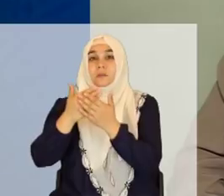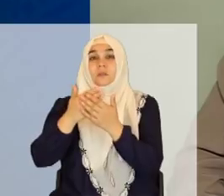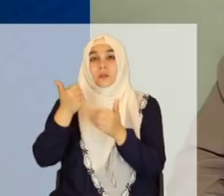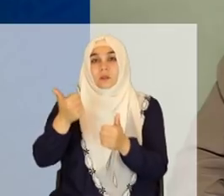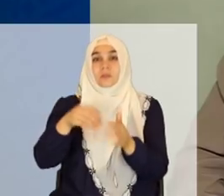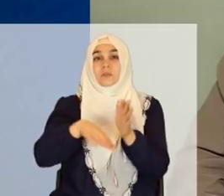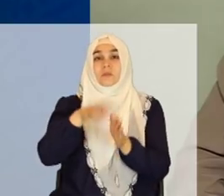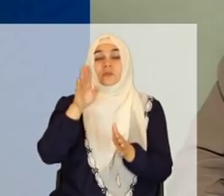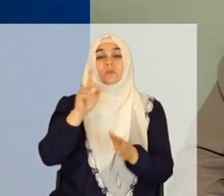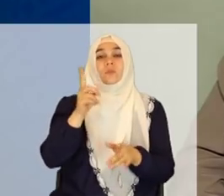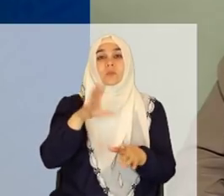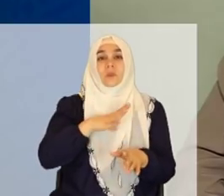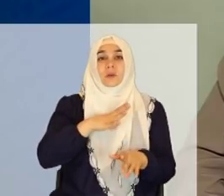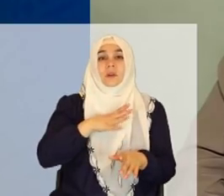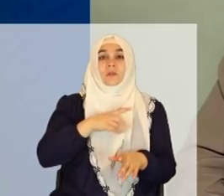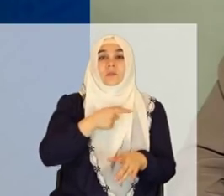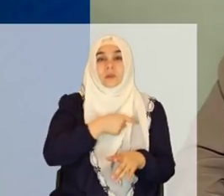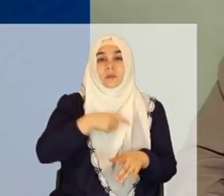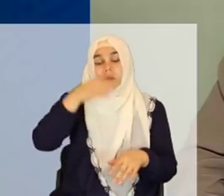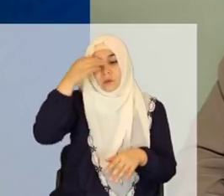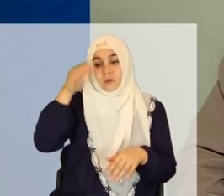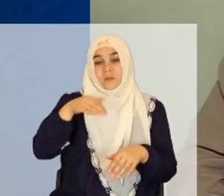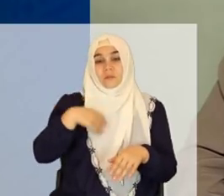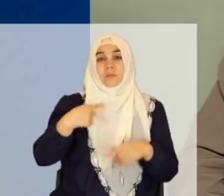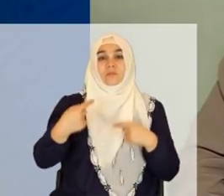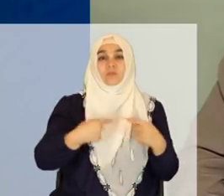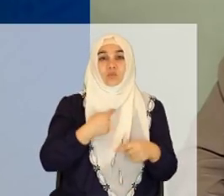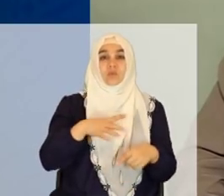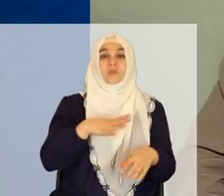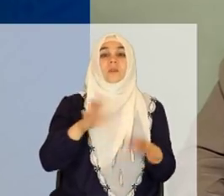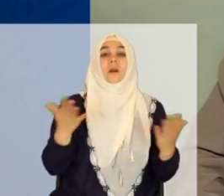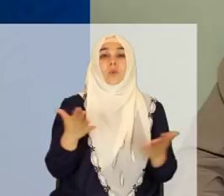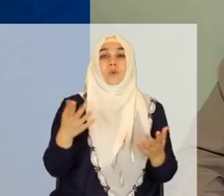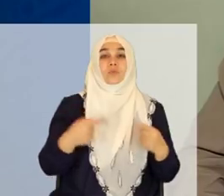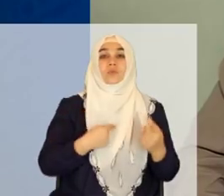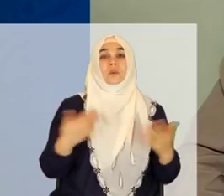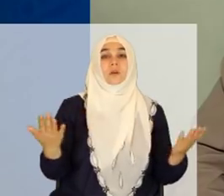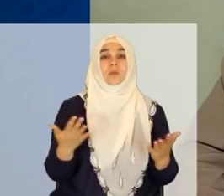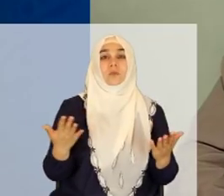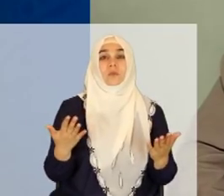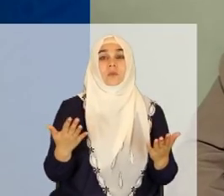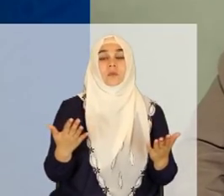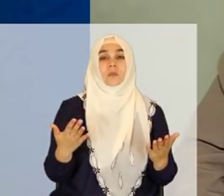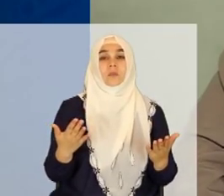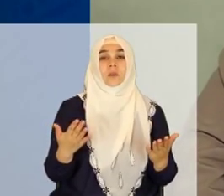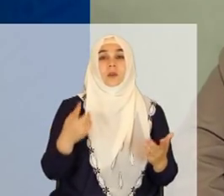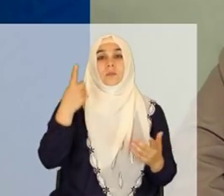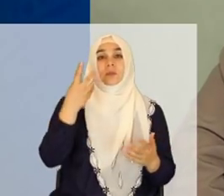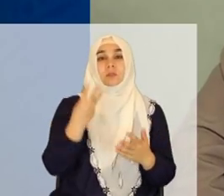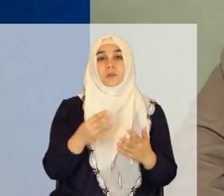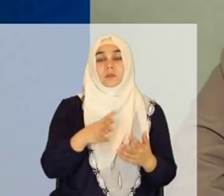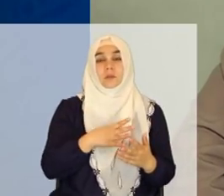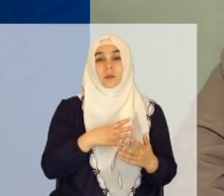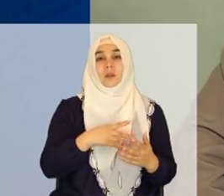Ay nima bo'ldi? Biz dehqonlar hozir shundan jafo chekyapmiz. Qanaqa bo'ldi, nima desam? Bittasi